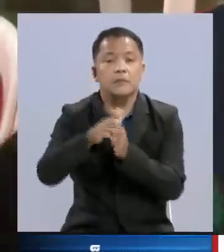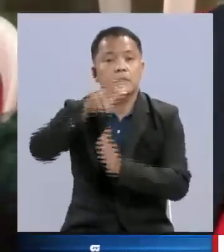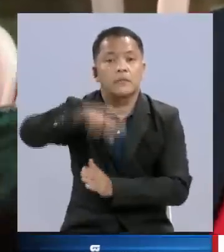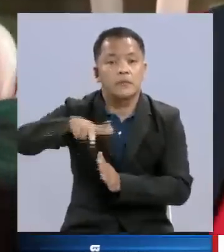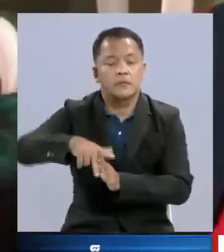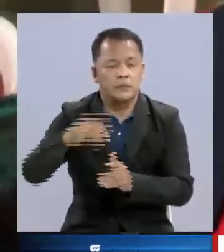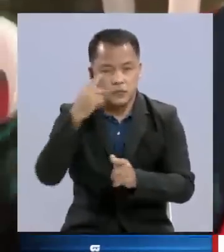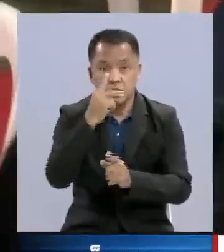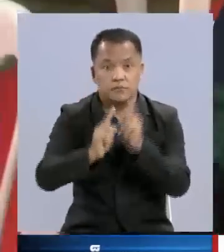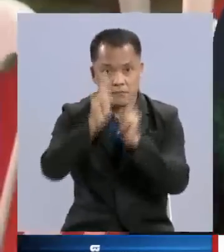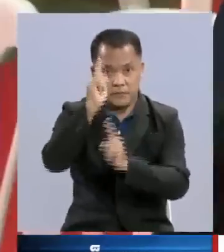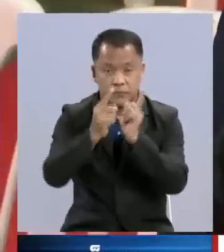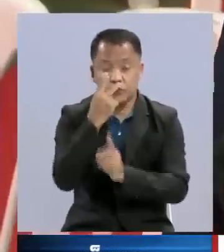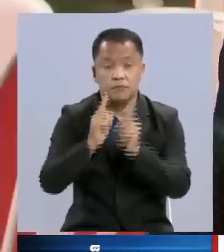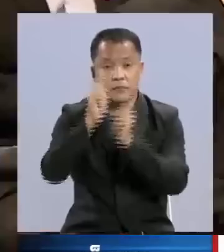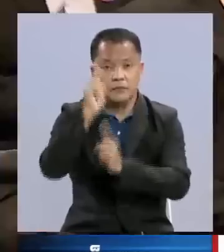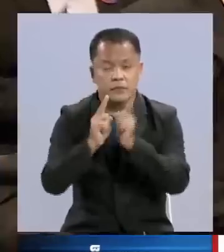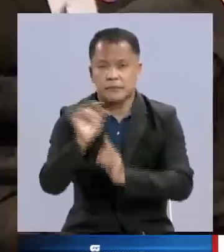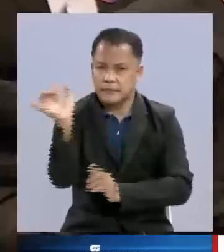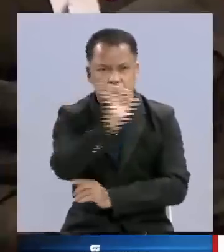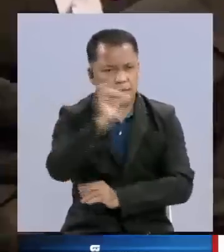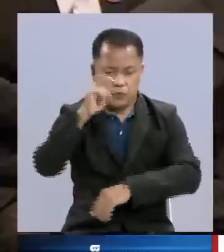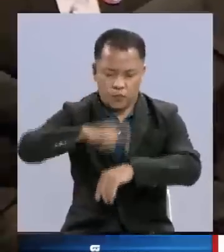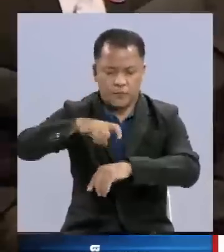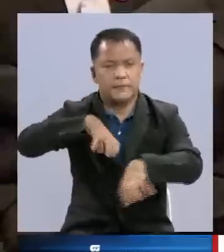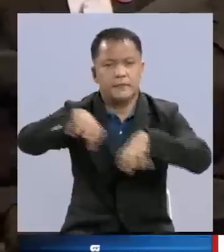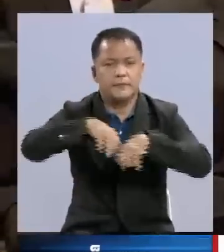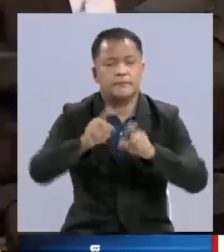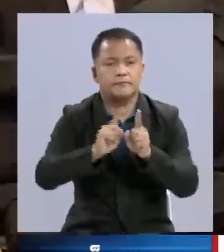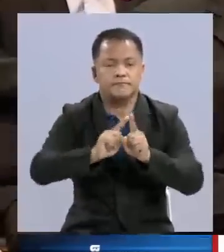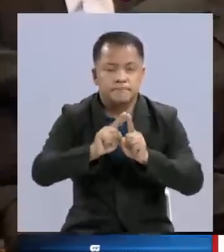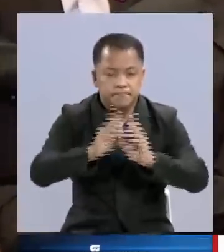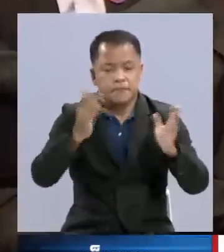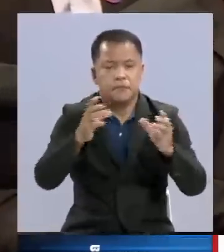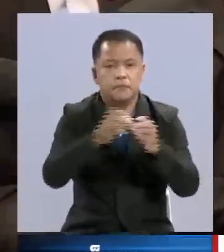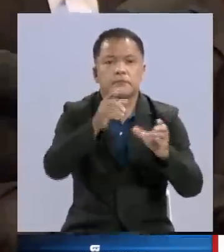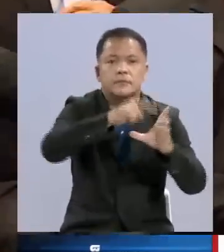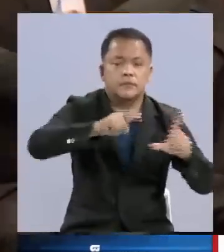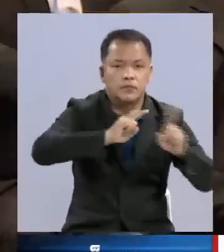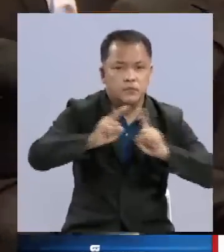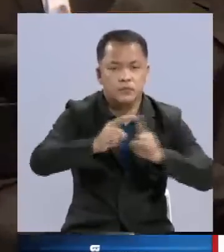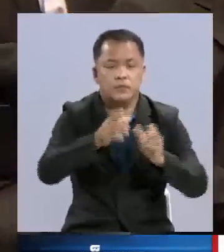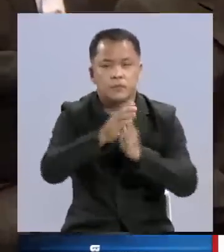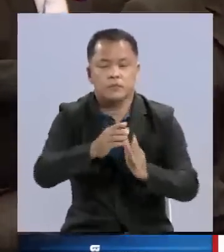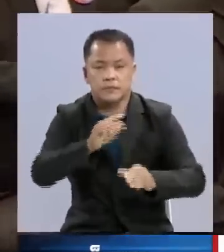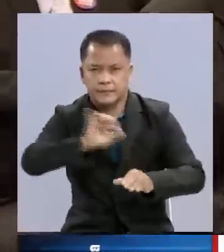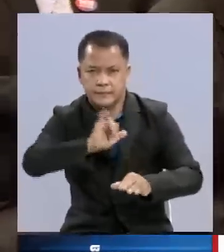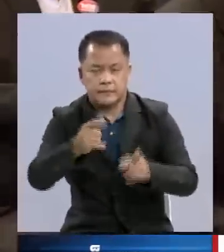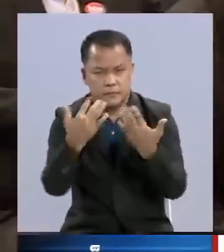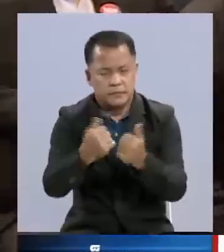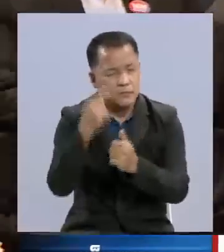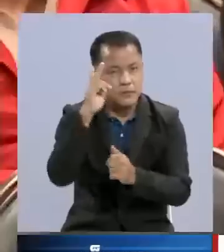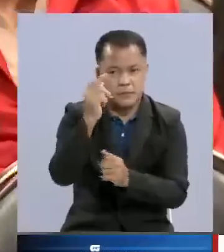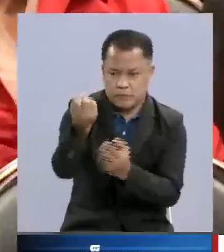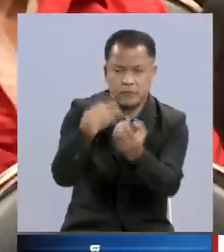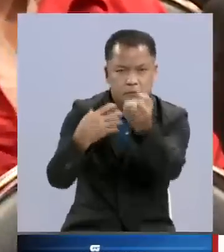คงจะประเมินกันอยู่นะฮะว่ายังไม่ถึงเวลาที่จะต้องเปิดศึกกับพรรคก้าวไกลและคุณพิธาจึงมีกระแส